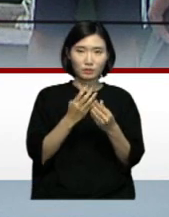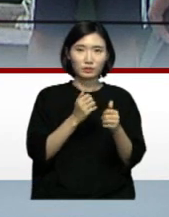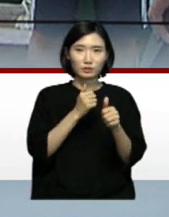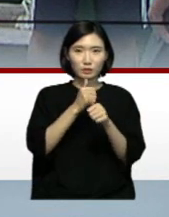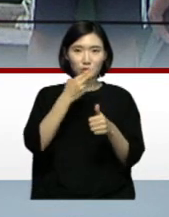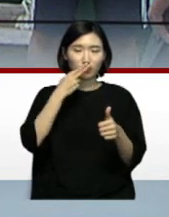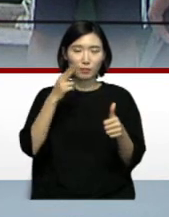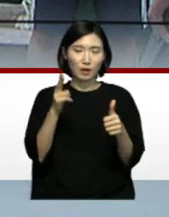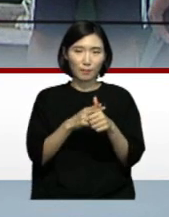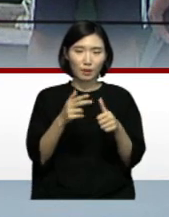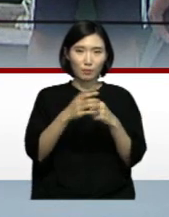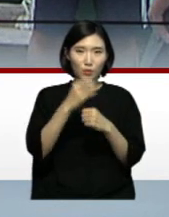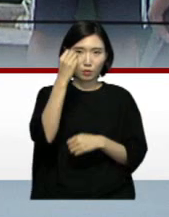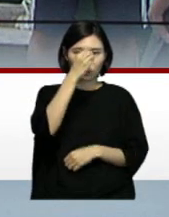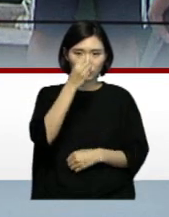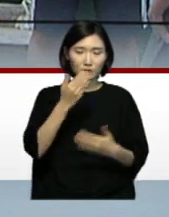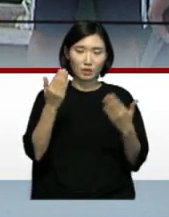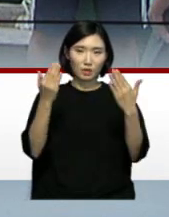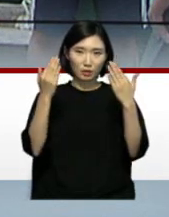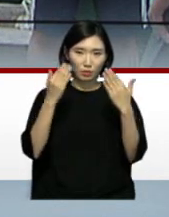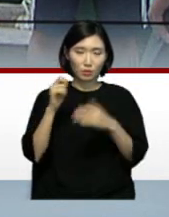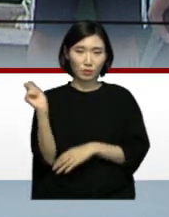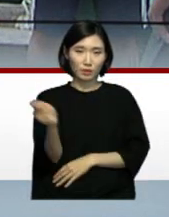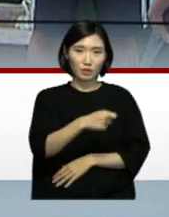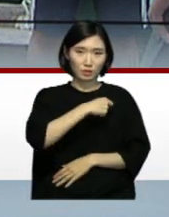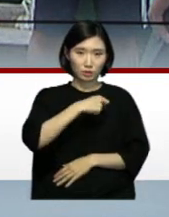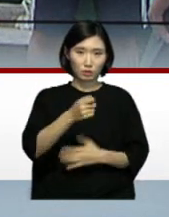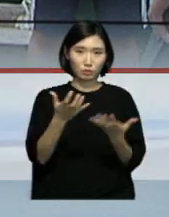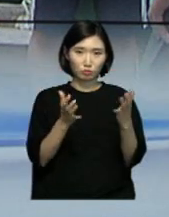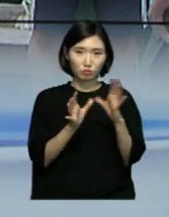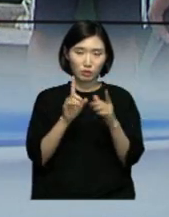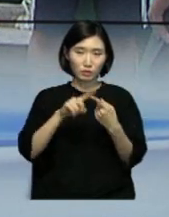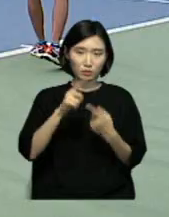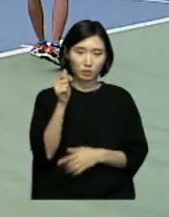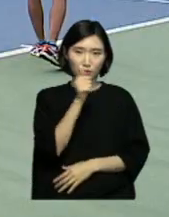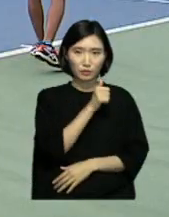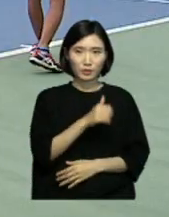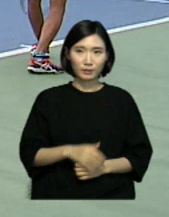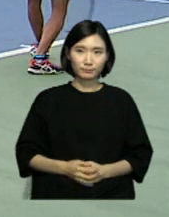강호 마포고등학교 테니스부입니다. 박선화 기자의 보도입니다.